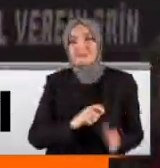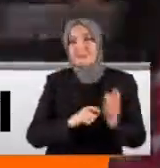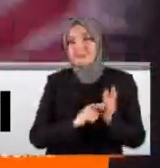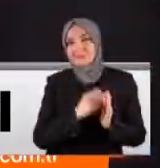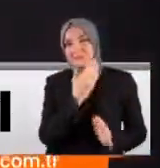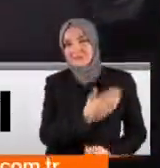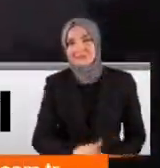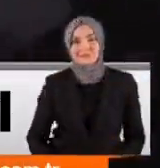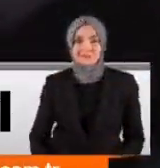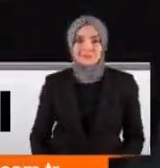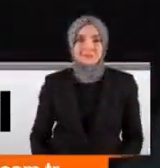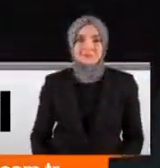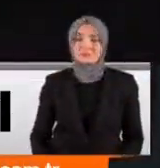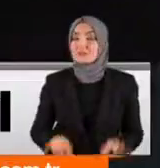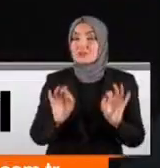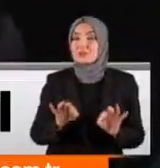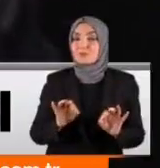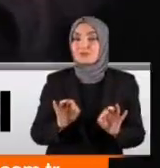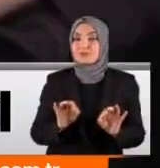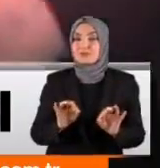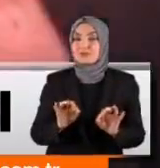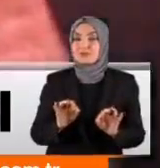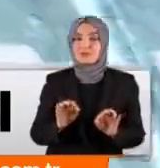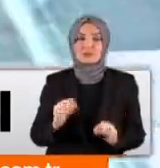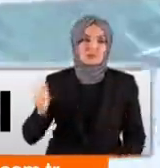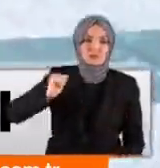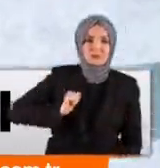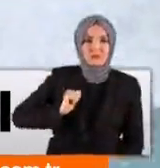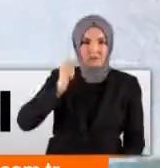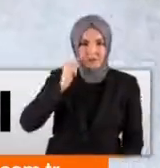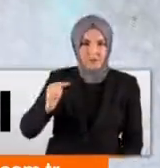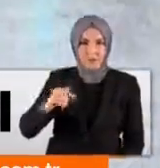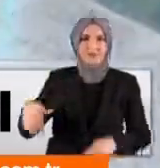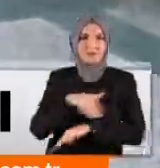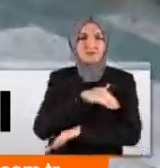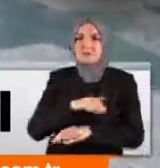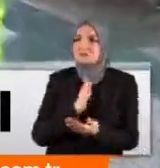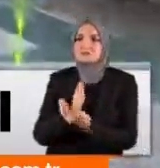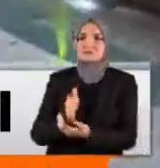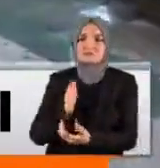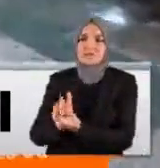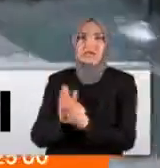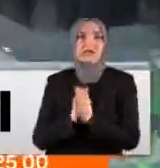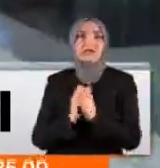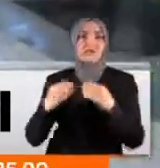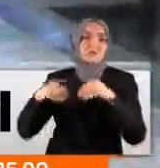Şimdi şimdilerde ise sırtında çantası sokak sokak dolaşarak kitap satıyor.